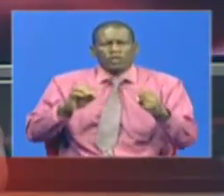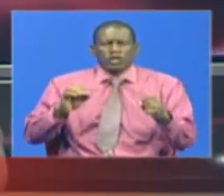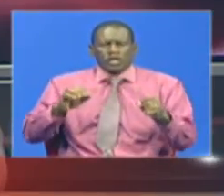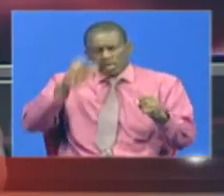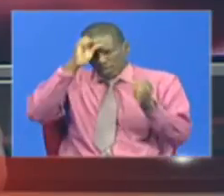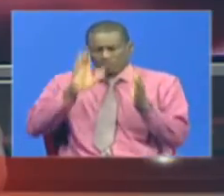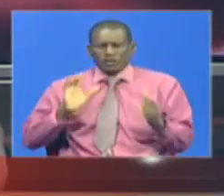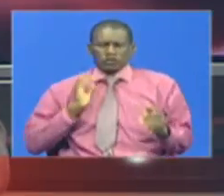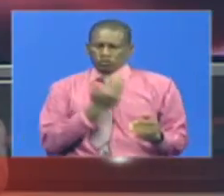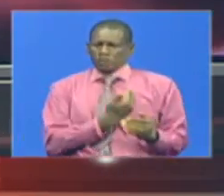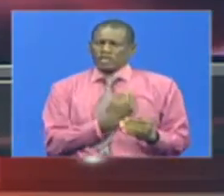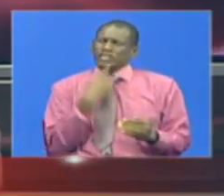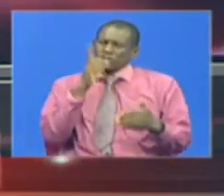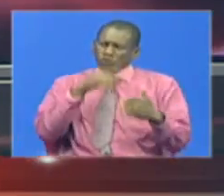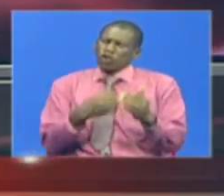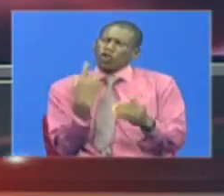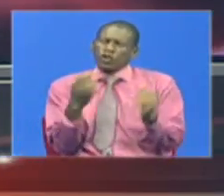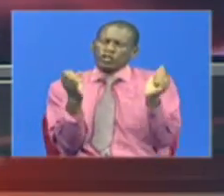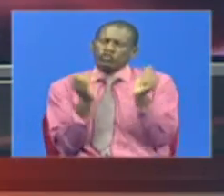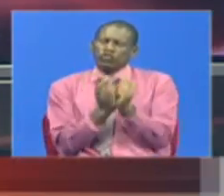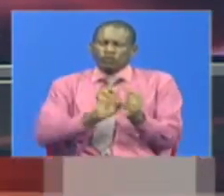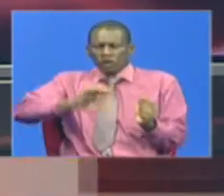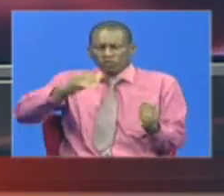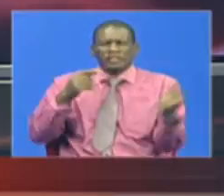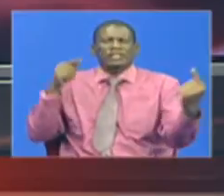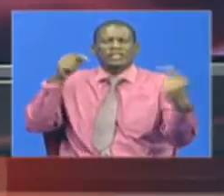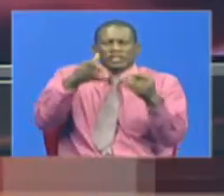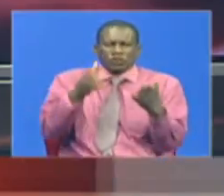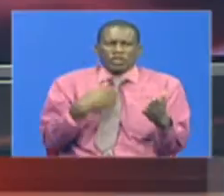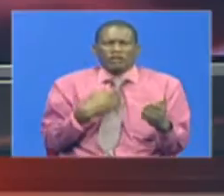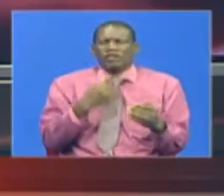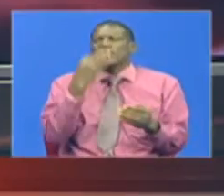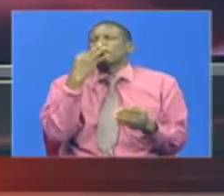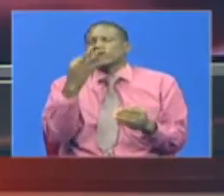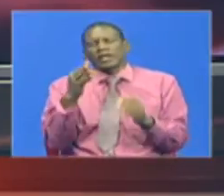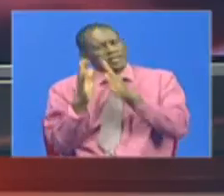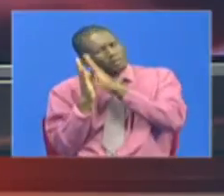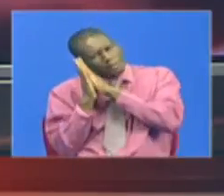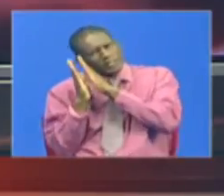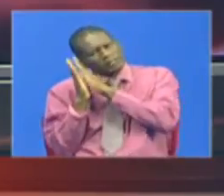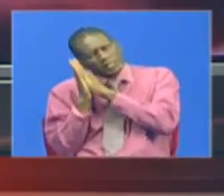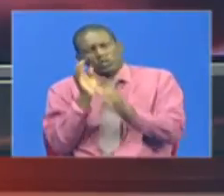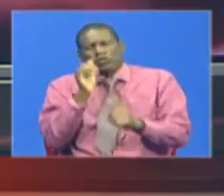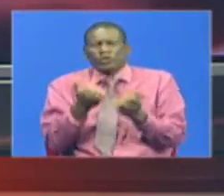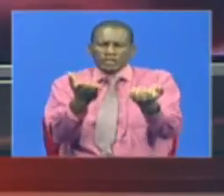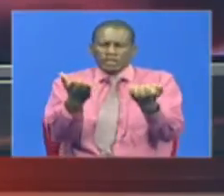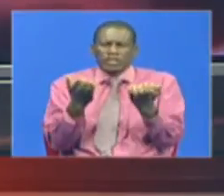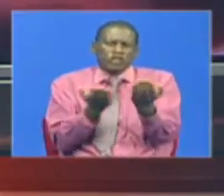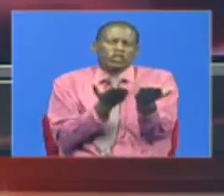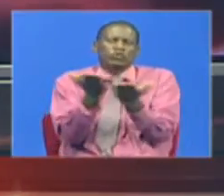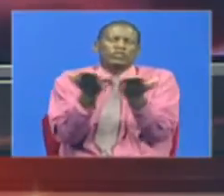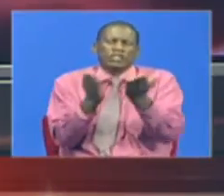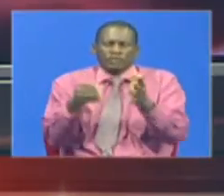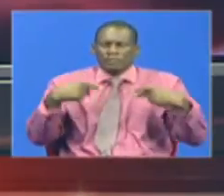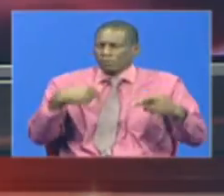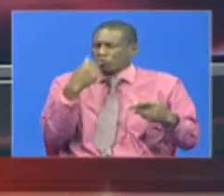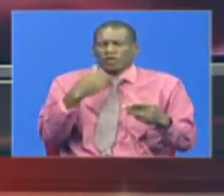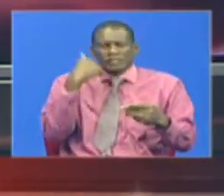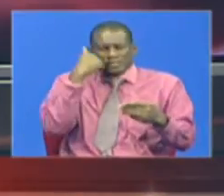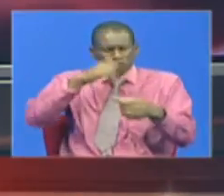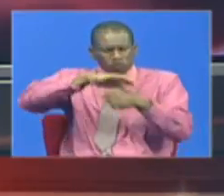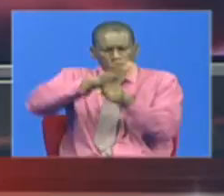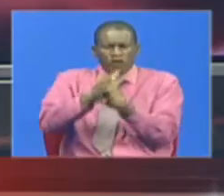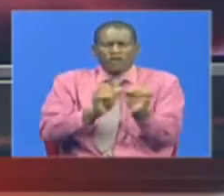ni kaunti 12 ambazo hadi sasa zina vitanda 300 ambavyo vinahitajika kuwahudumia wagonjwa wa COVID ikiwa